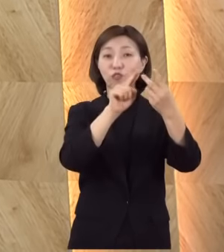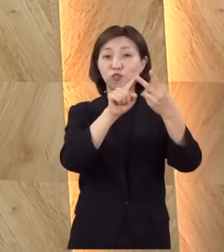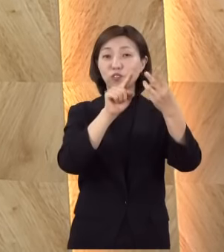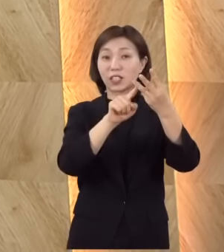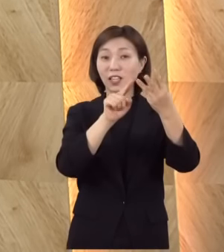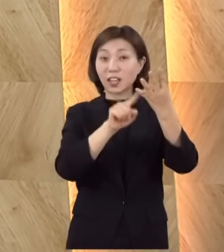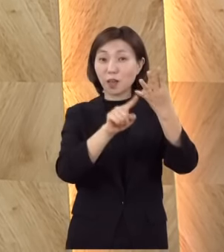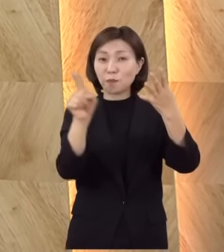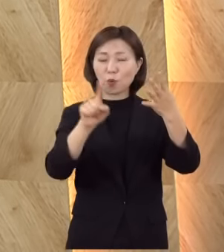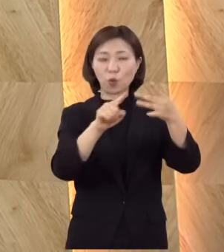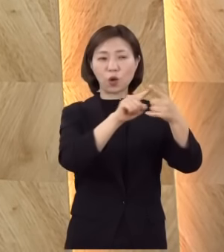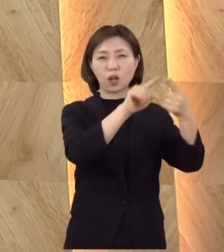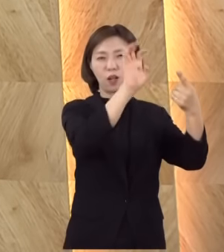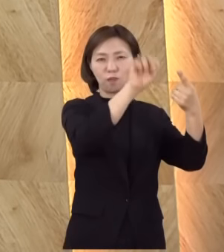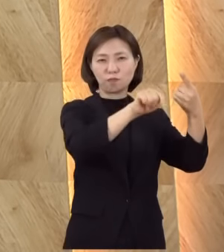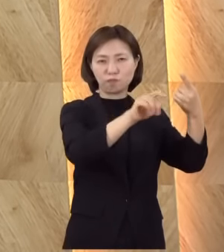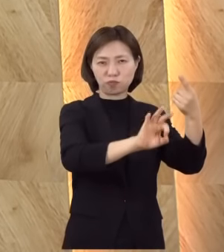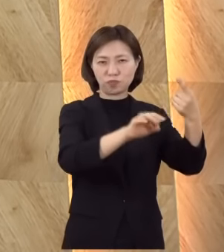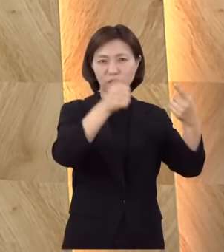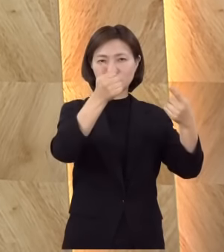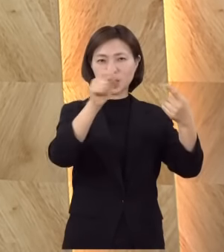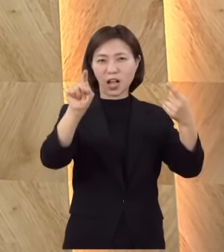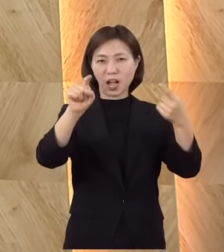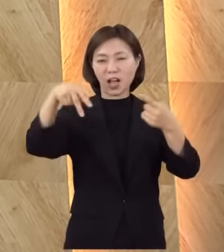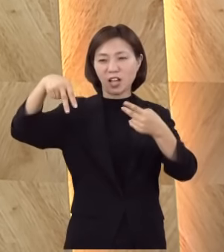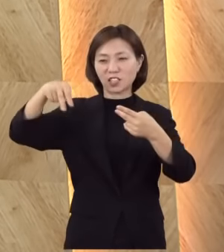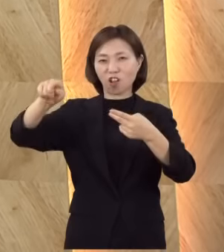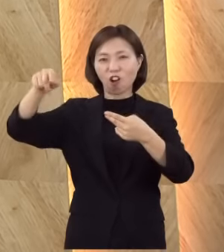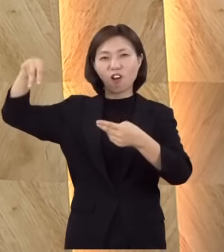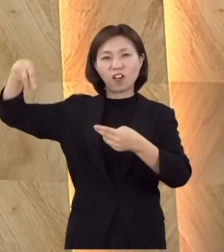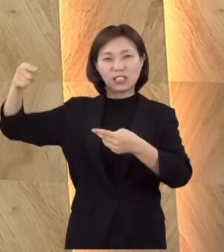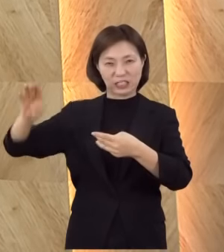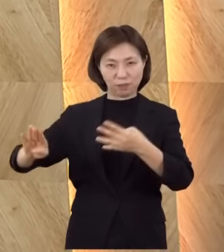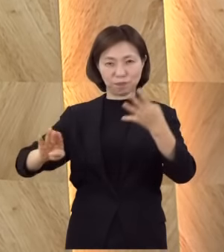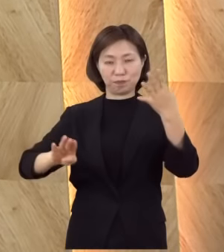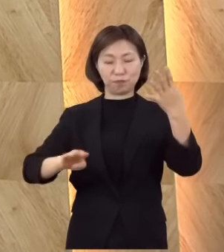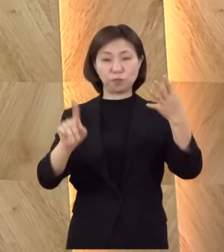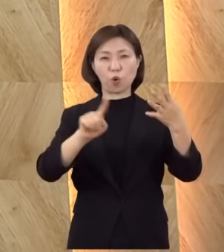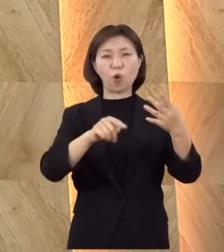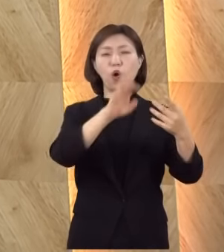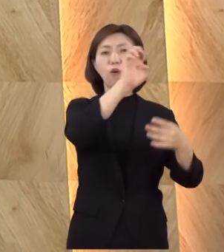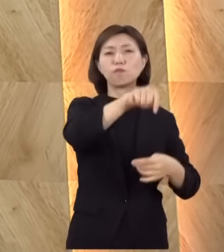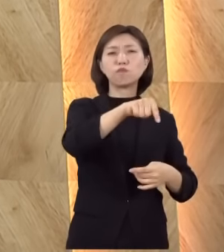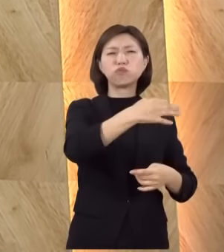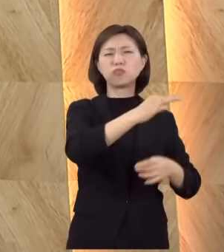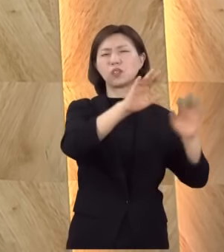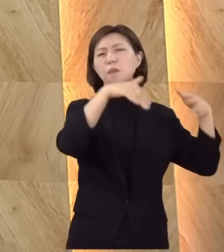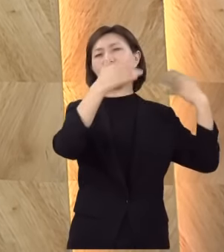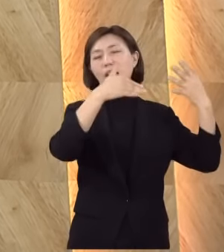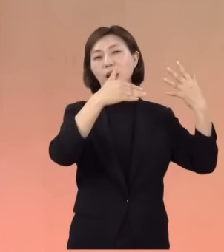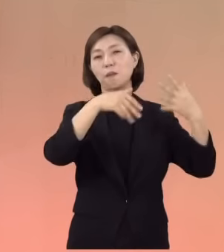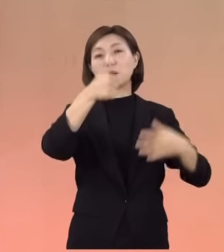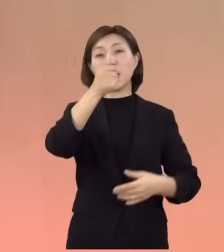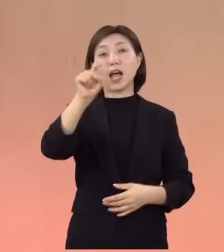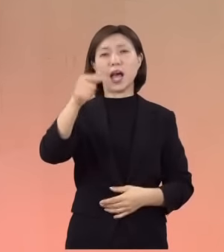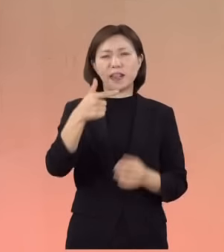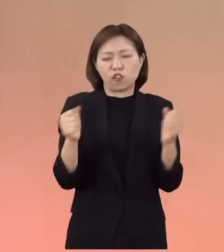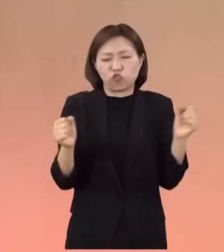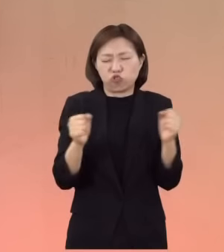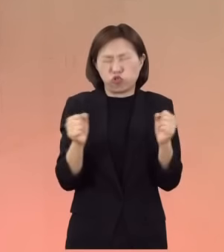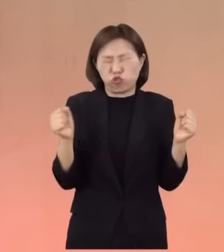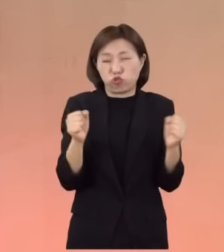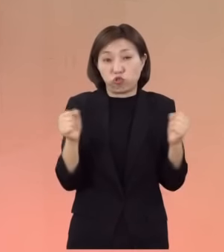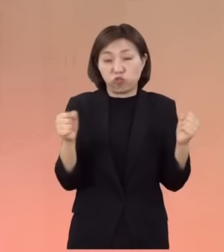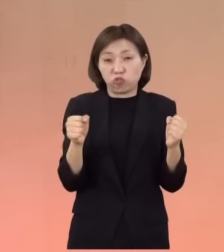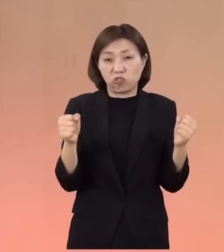크게 네 가지 풍 한 서스 풍 바람 한